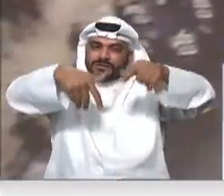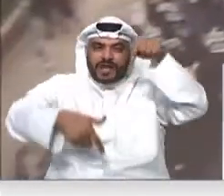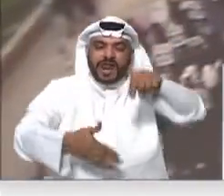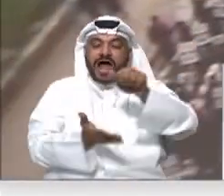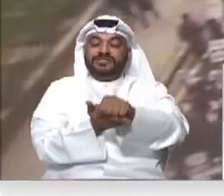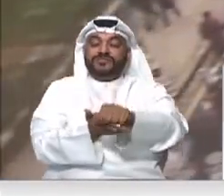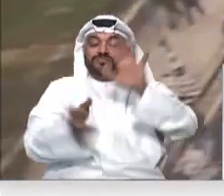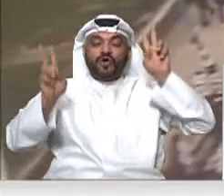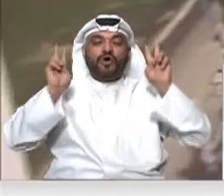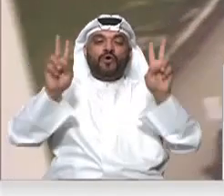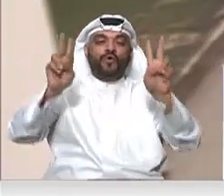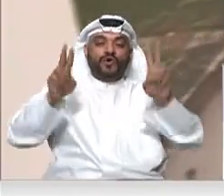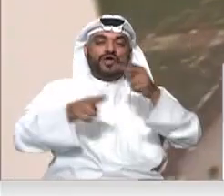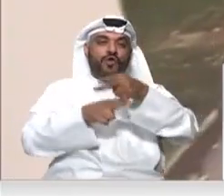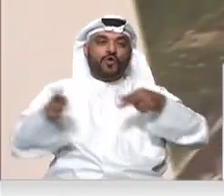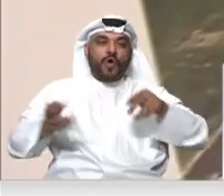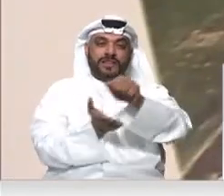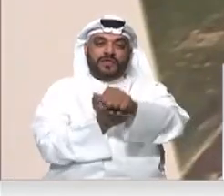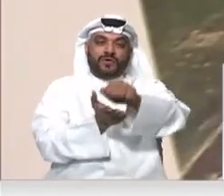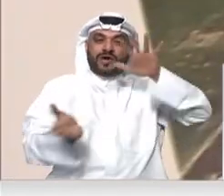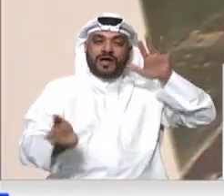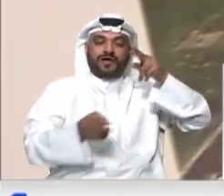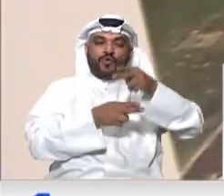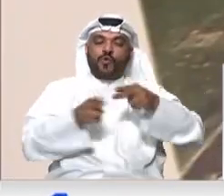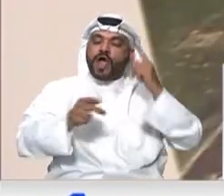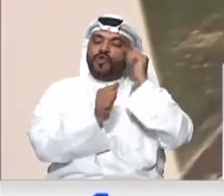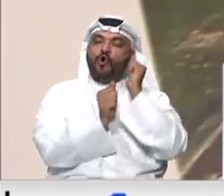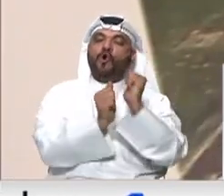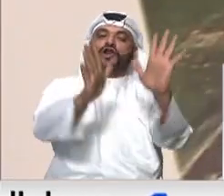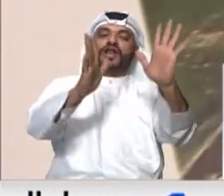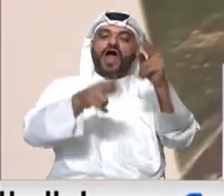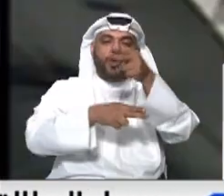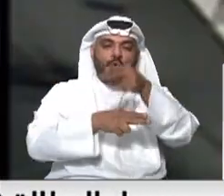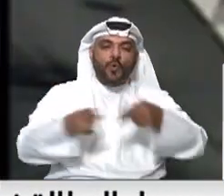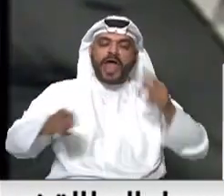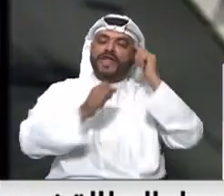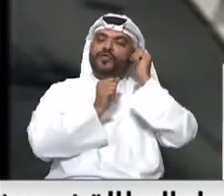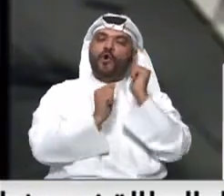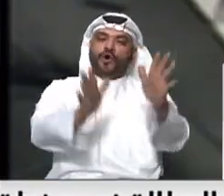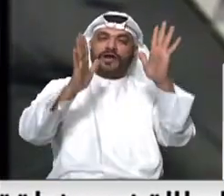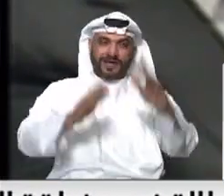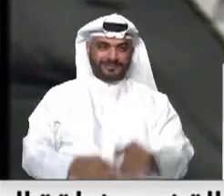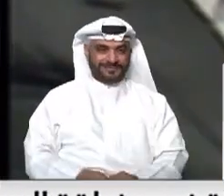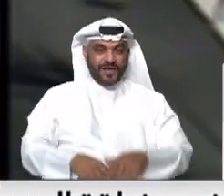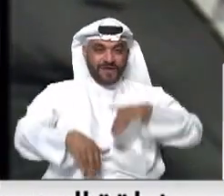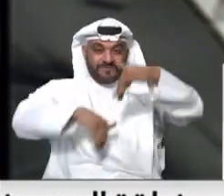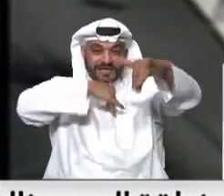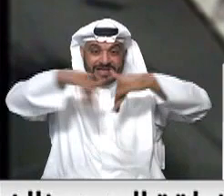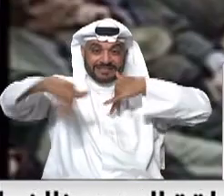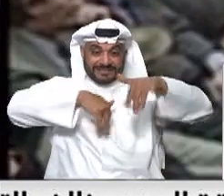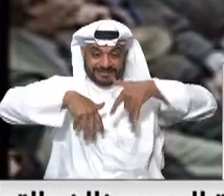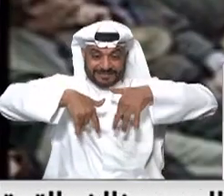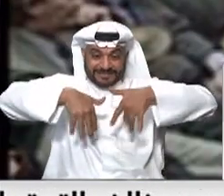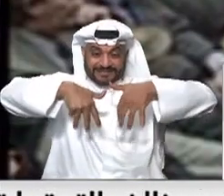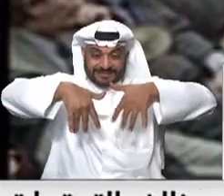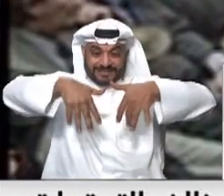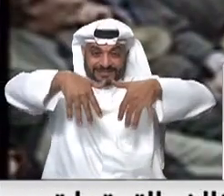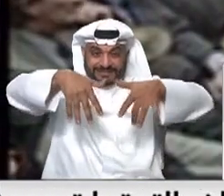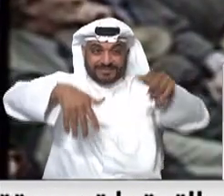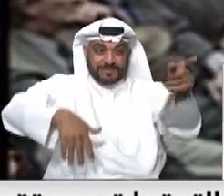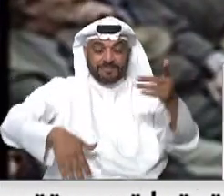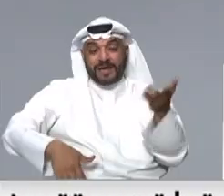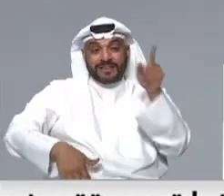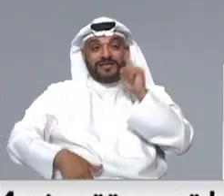والتي جابت الشوارع في أكبر دعم شعبي وسياسي بشكل متواصل. حتى مع استقالة تاتشر واصل